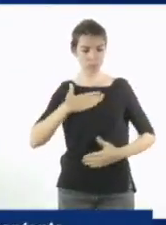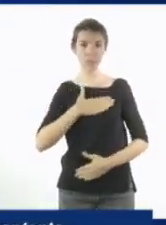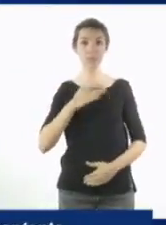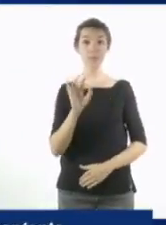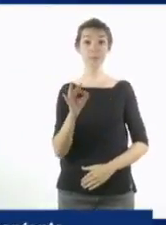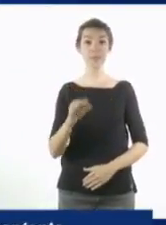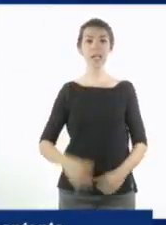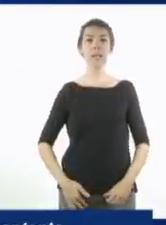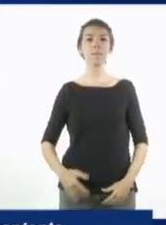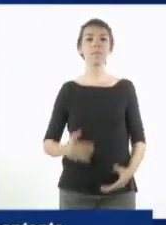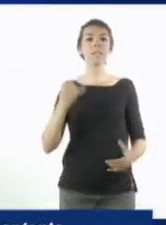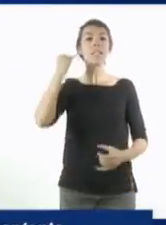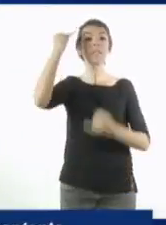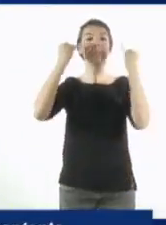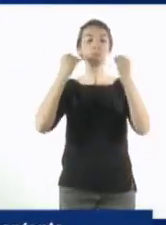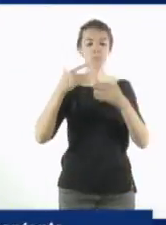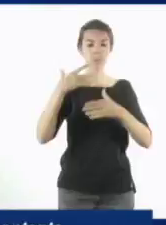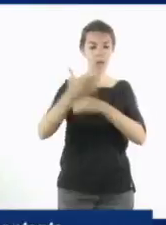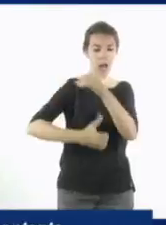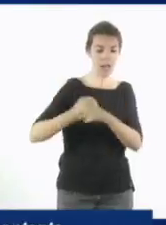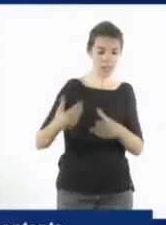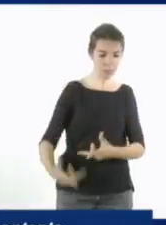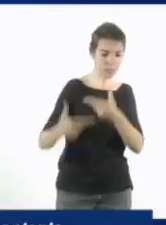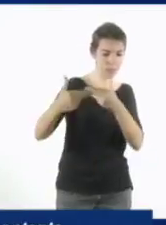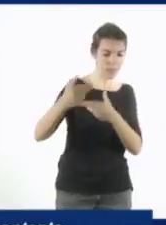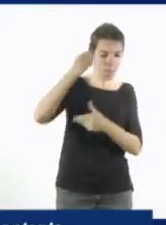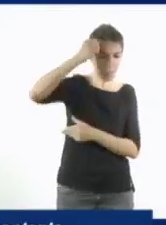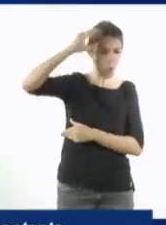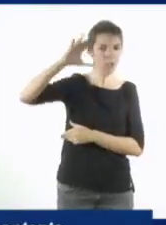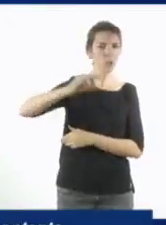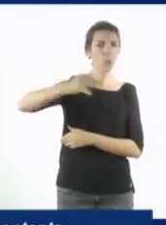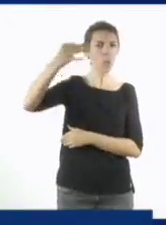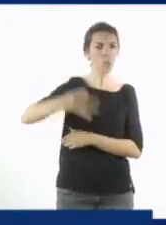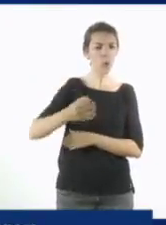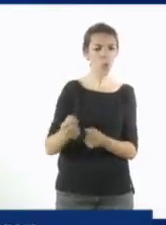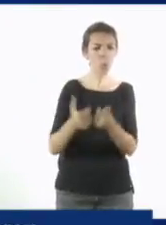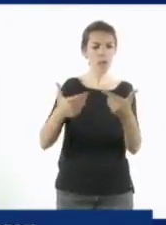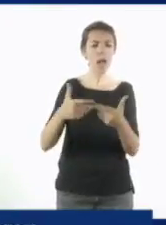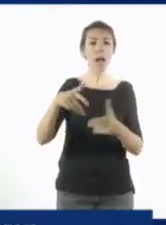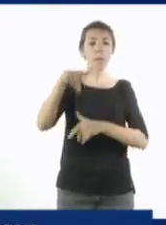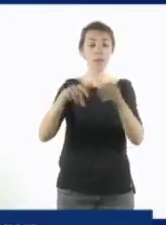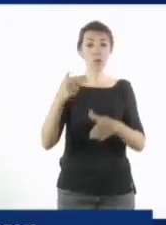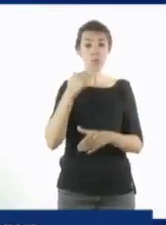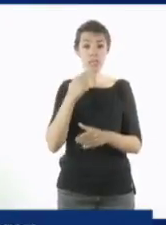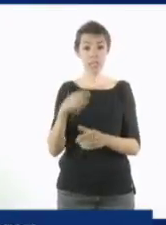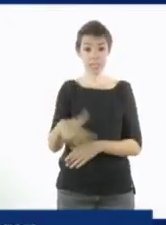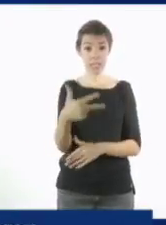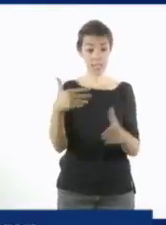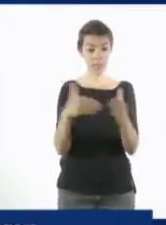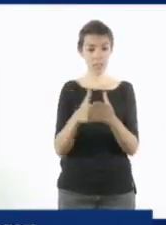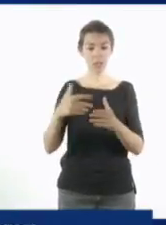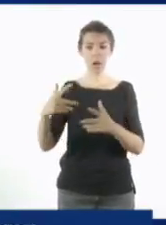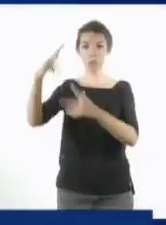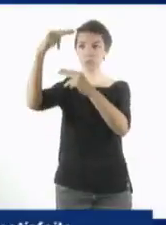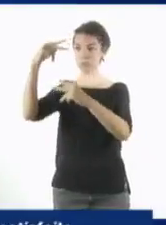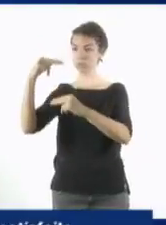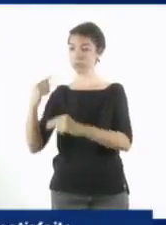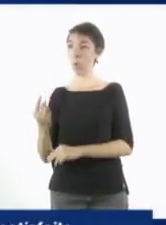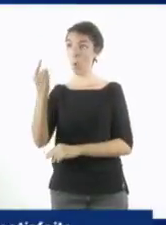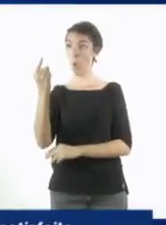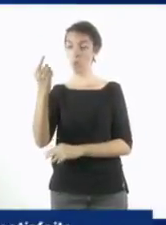un pro-arata, une projection sur l'année, on est à 13 000 passagers, ce qui était notre fourchette haute.